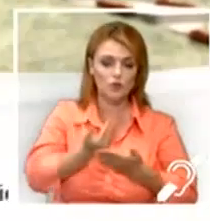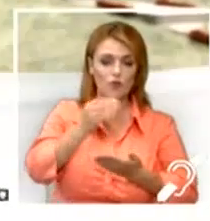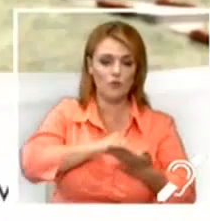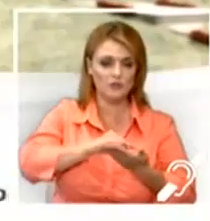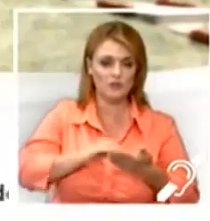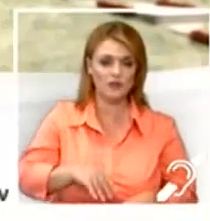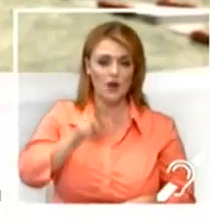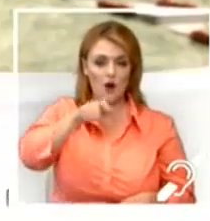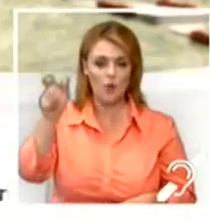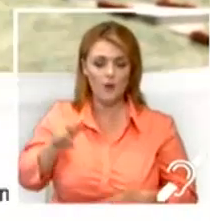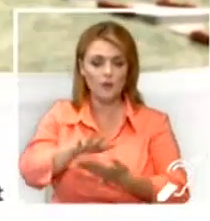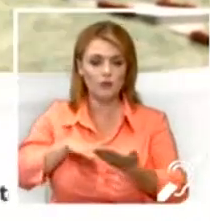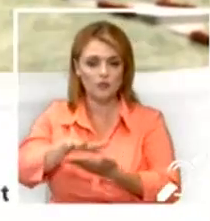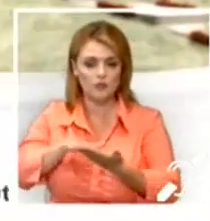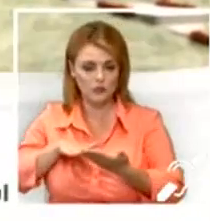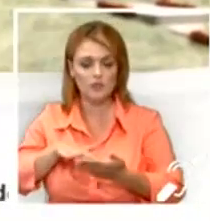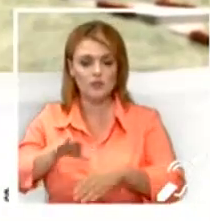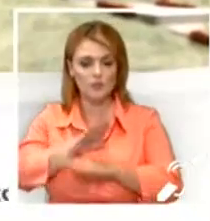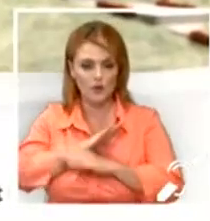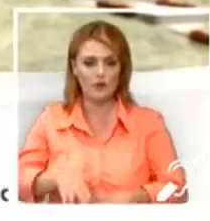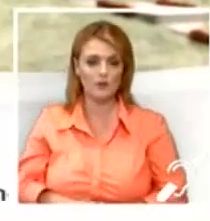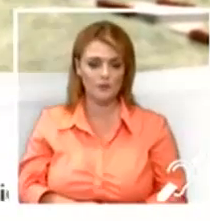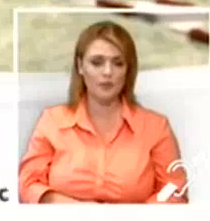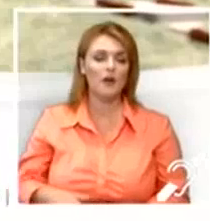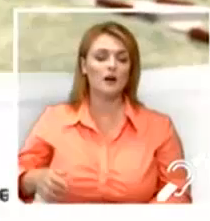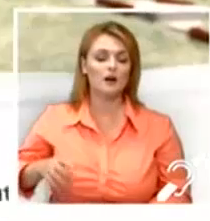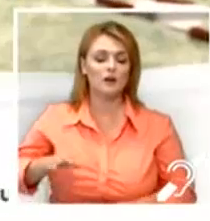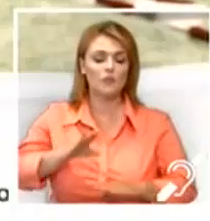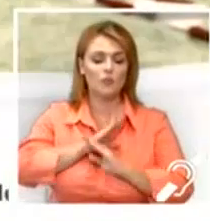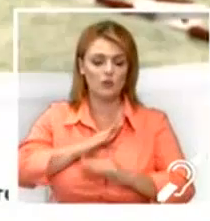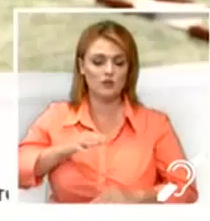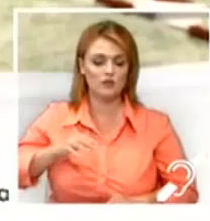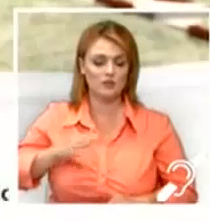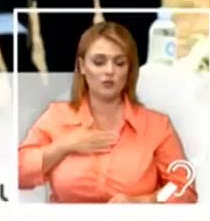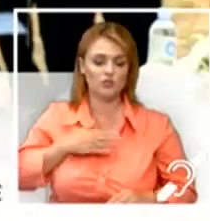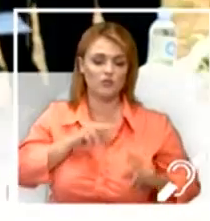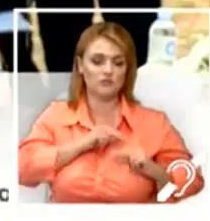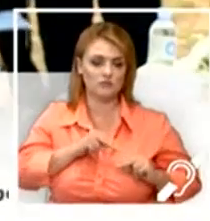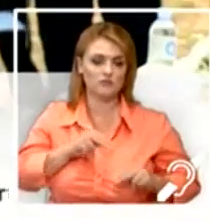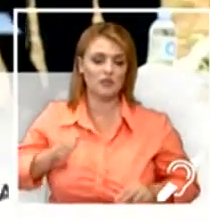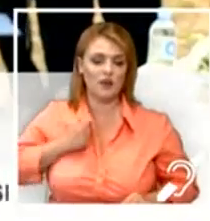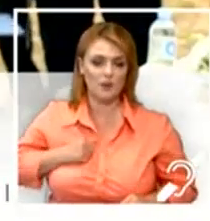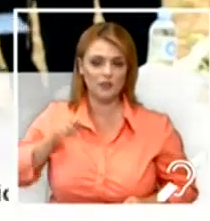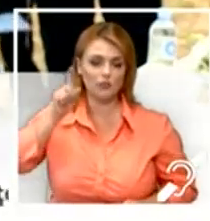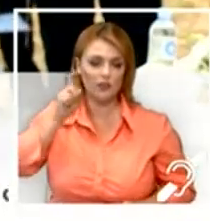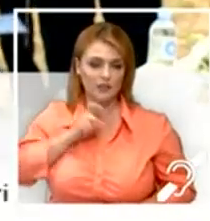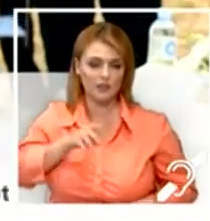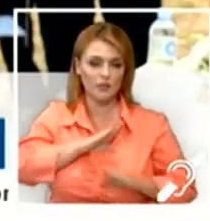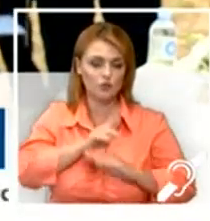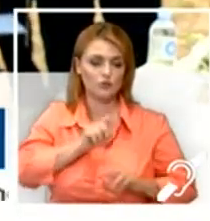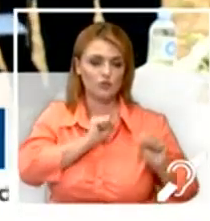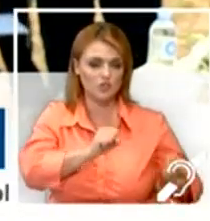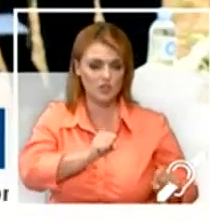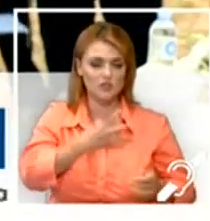Oamenii continuă să moară, mor colegii noștri grăniceri și militari din Ucraina, apărându-și țara. S-au jertfit viața pentru